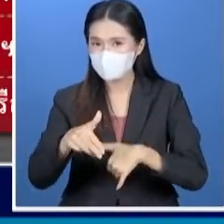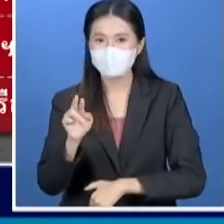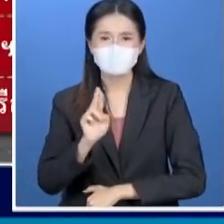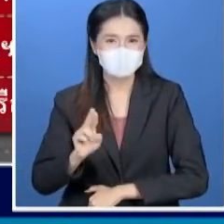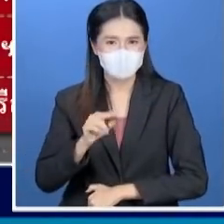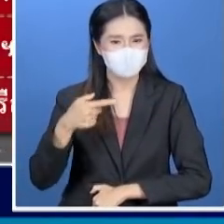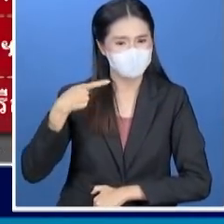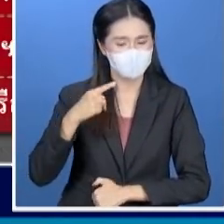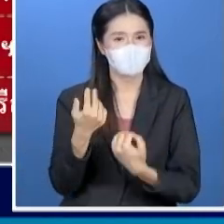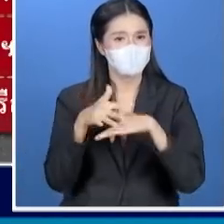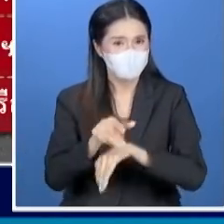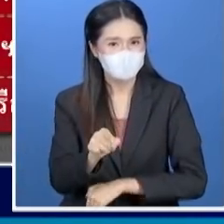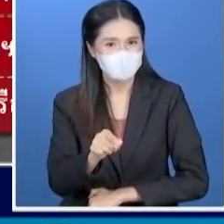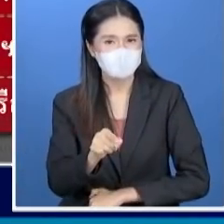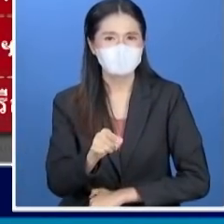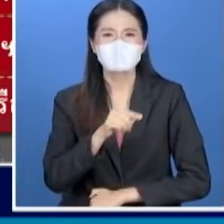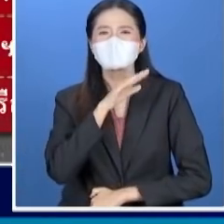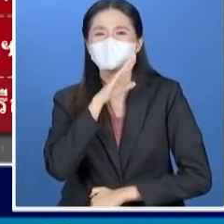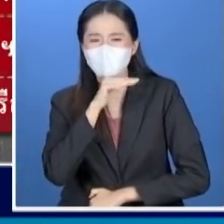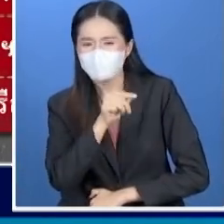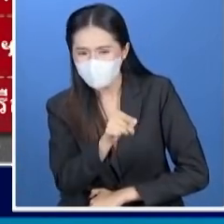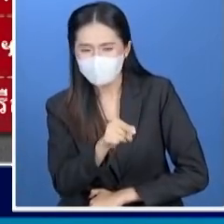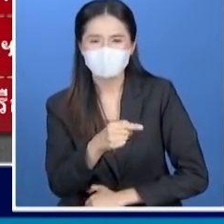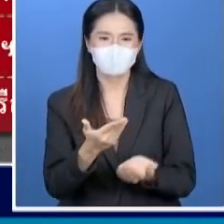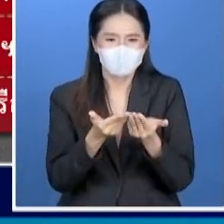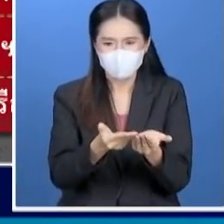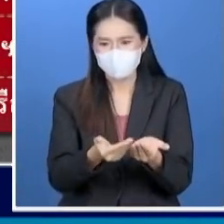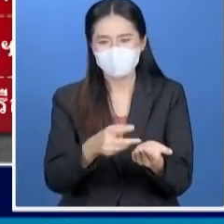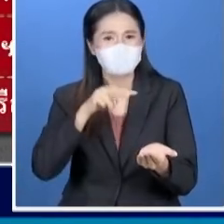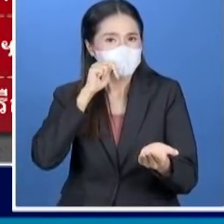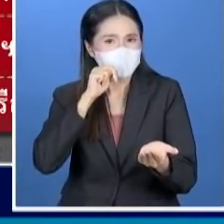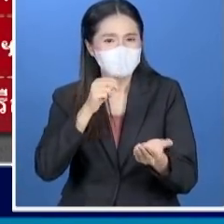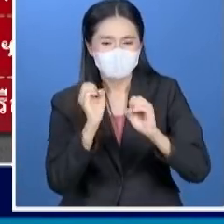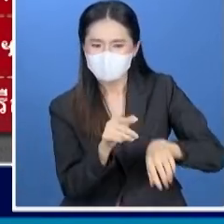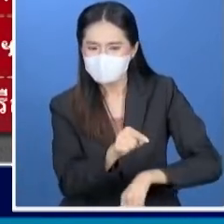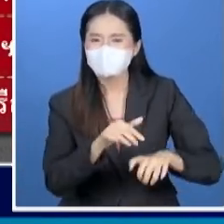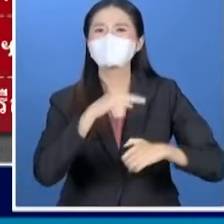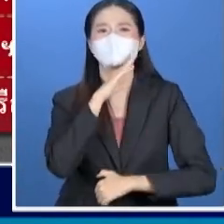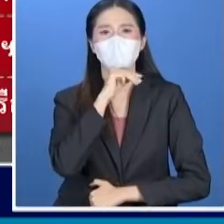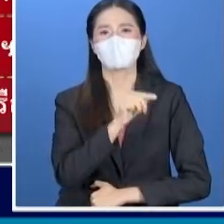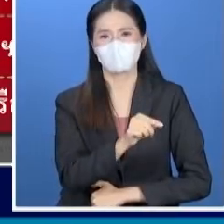ยชน์ร่วมกันอันจะเป็นเหตุให้เกิดการตื้นเขินตกตะกอนหรือสกปรก